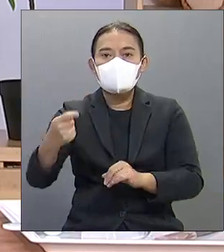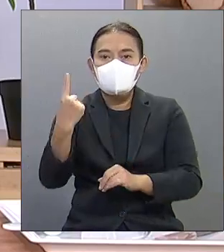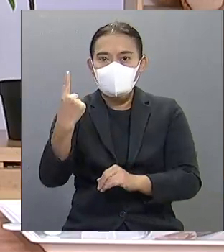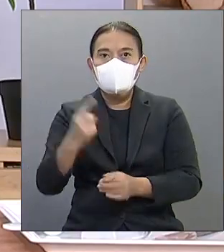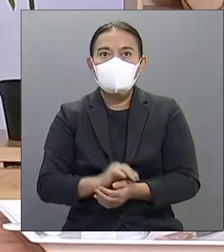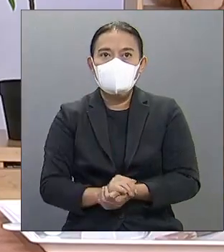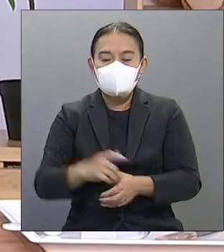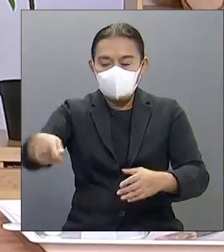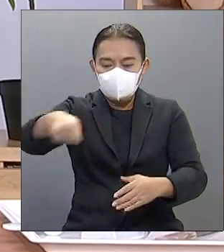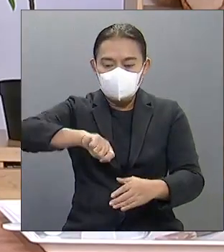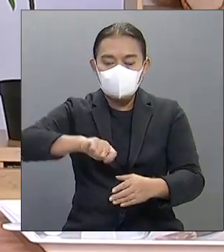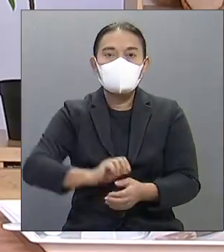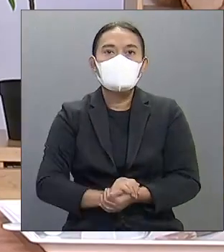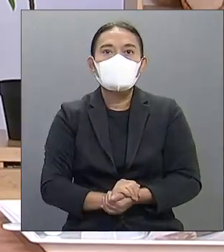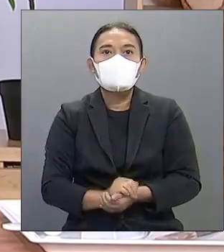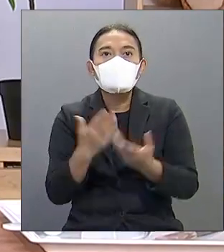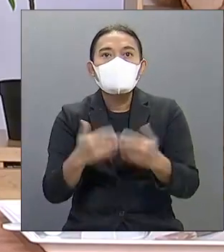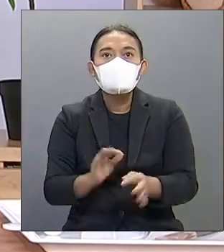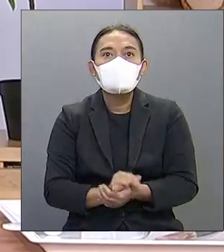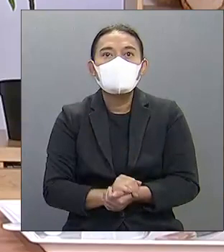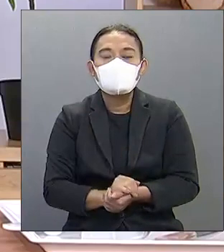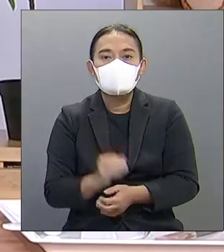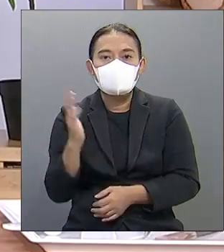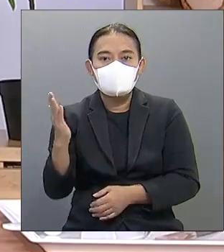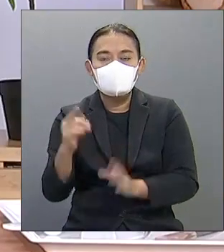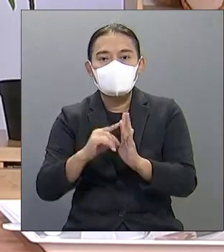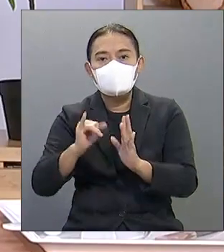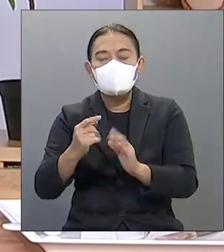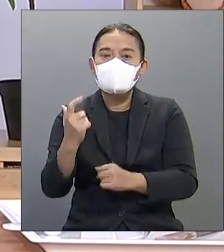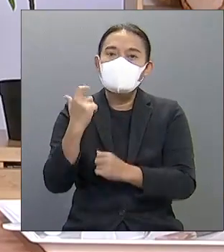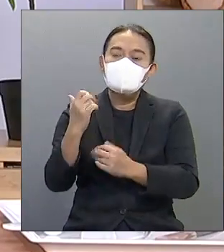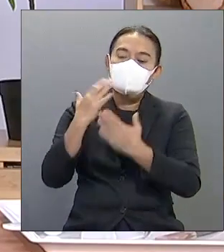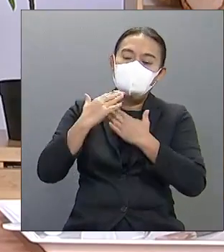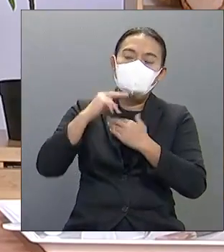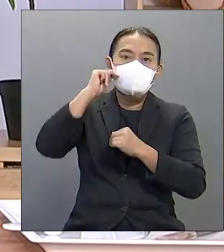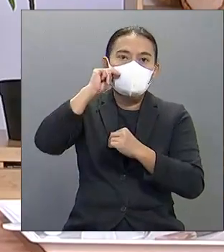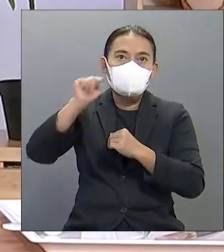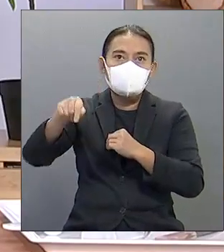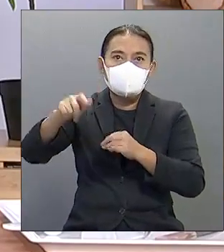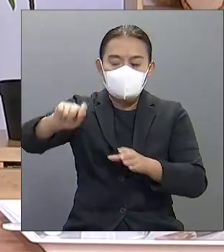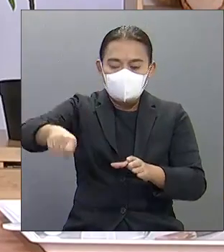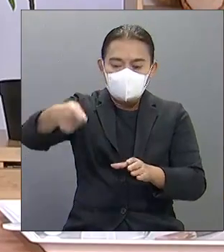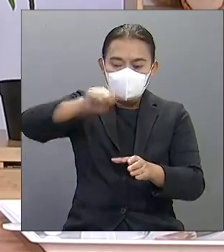ใส่ลงไปนะคะแล้วก็ตามด้วยเจลอาบน้ำค่ะ5ช้อนค่ะ